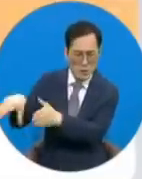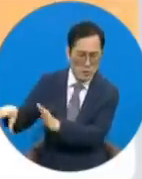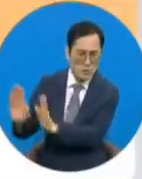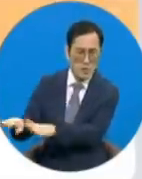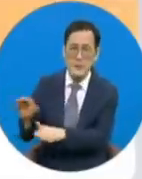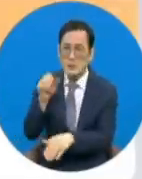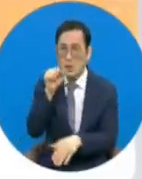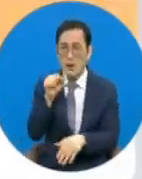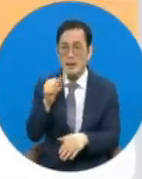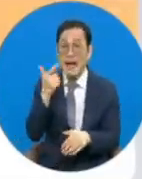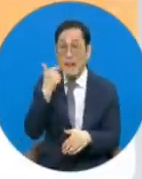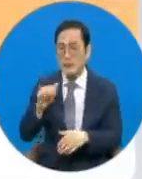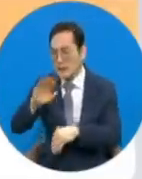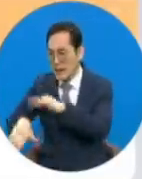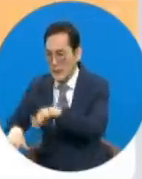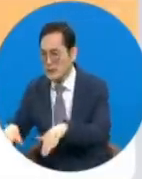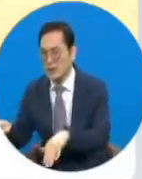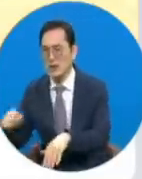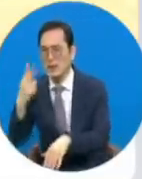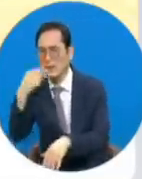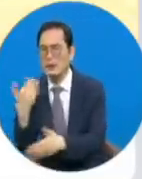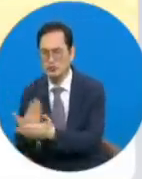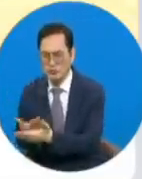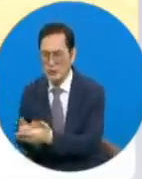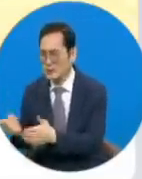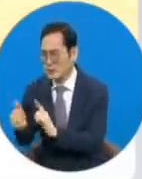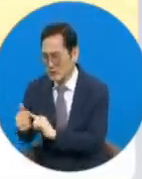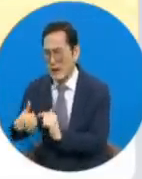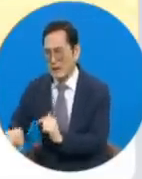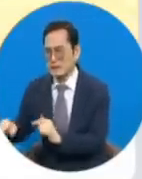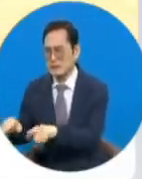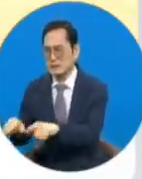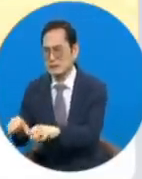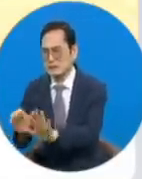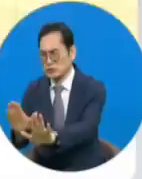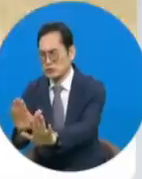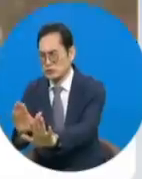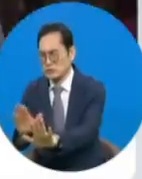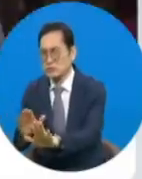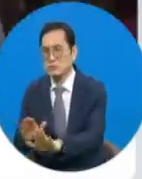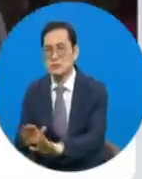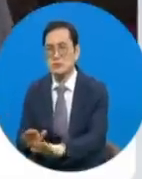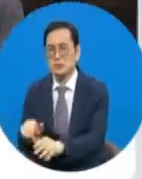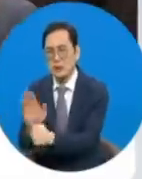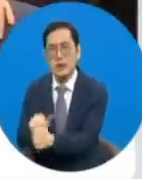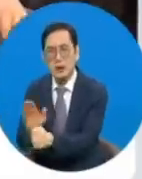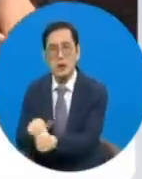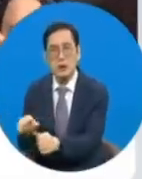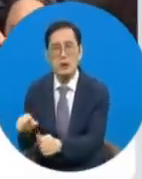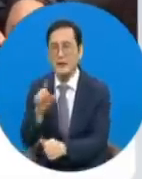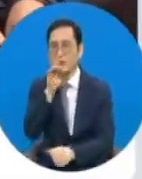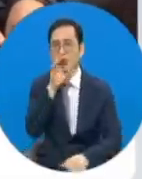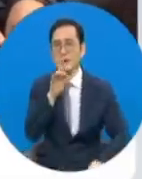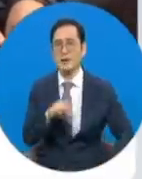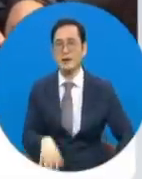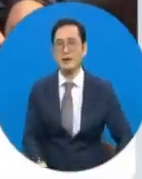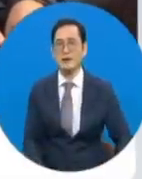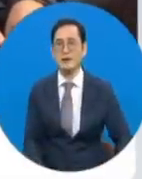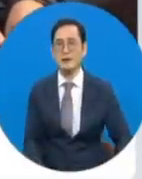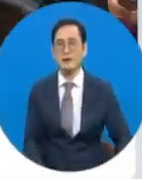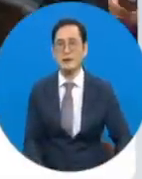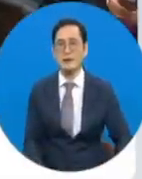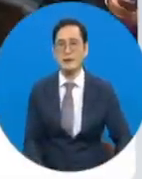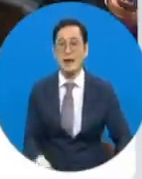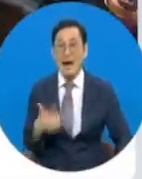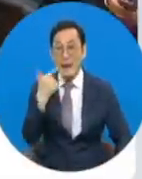이것을 왜곡되게 했을 때는 분명히 문제가 있는 거거든요. 그래서 지금 이동관 특보 관련된 것도 아버지가 얼마나 개입을 했느냐 이제 이게